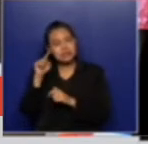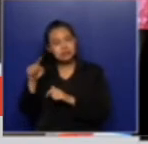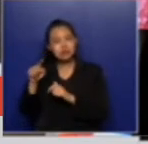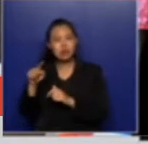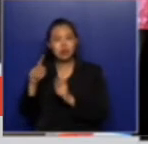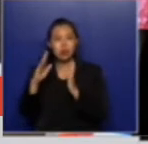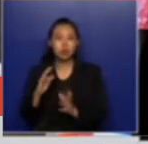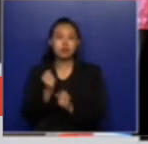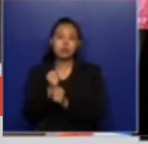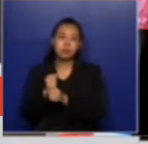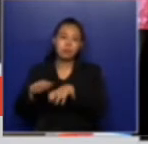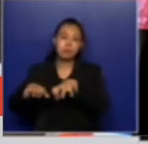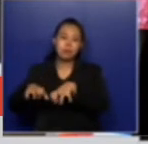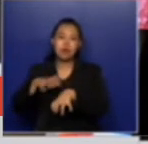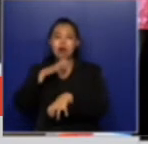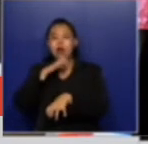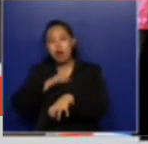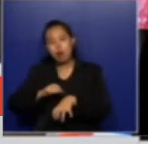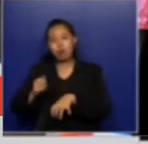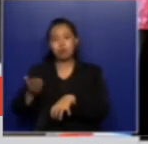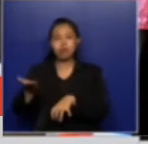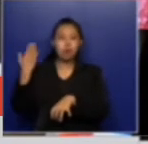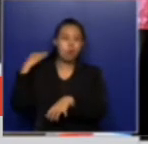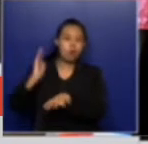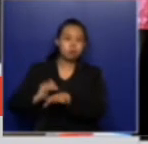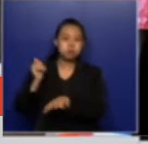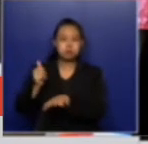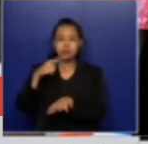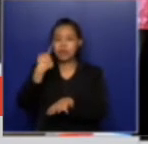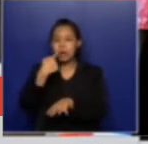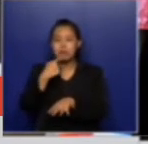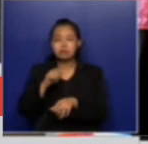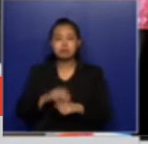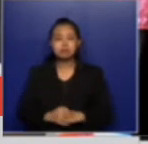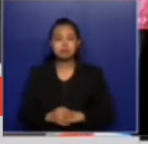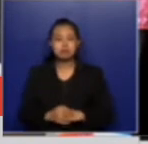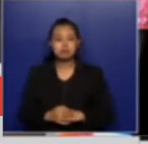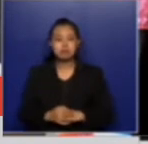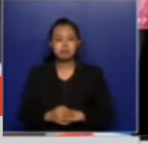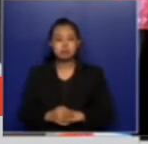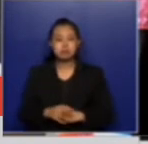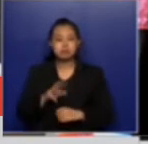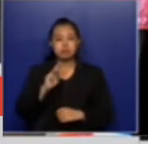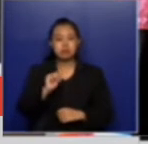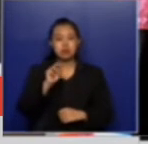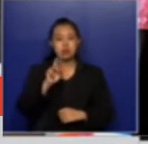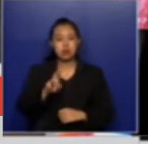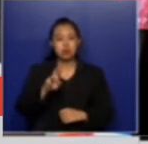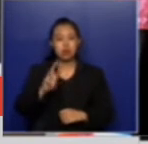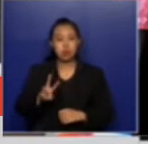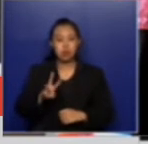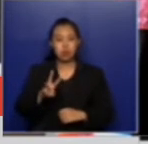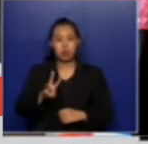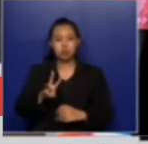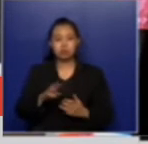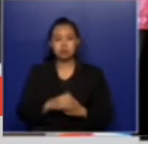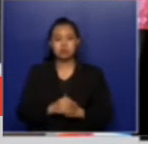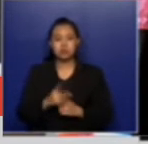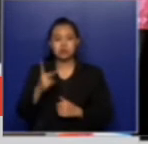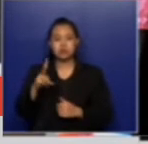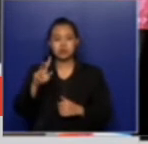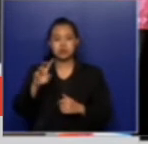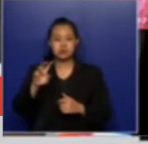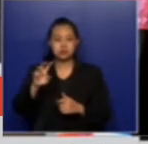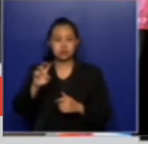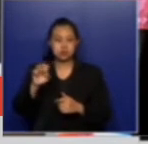ก่าๆที่เขาเก่งๆอย่างเช่นใครท่านประธานหม่อมราชวงศ์คึกฤทธิ์ปราโมชท่านประธานจ